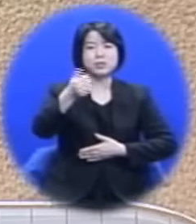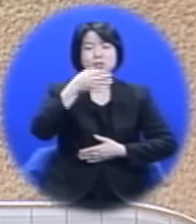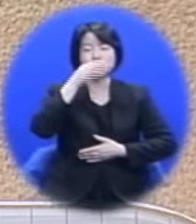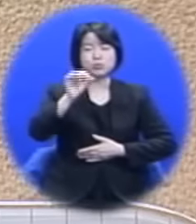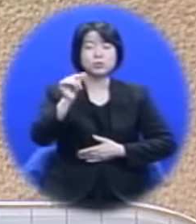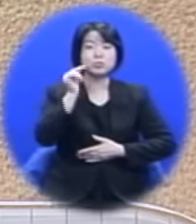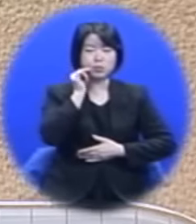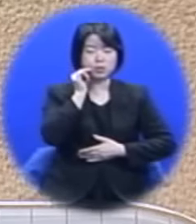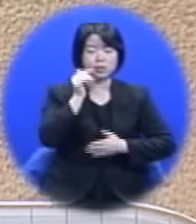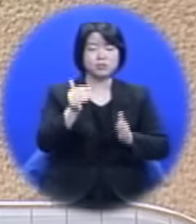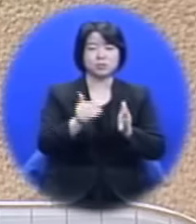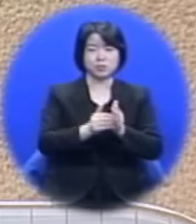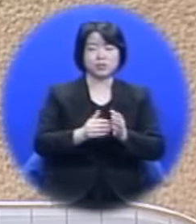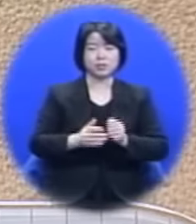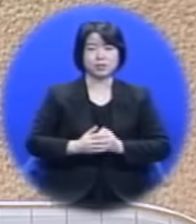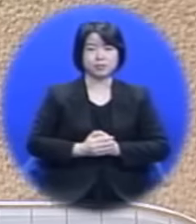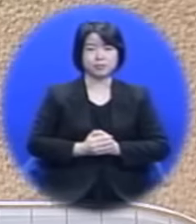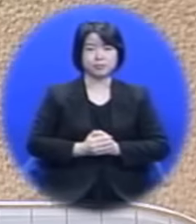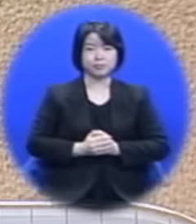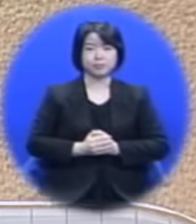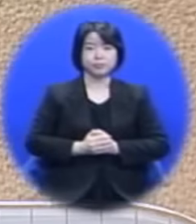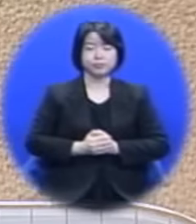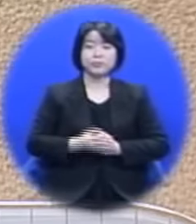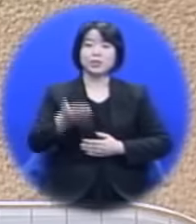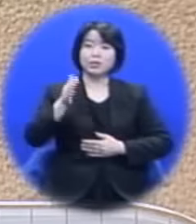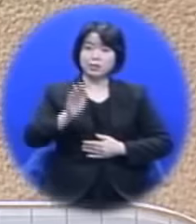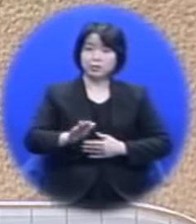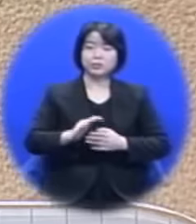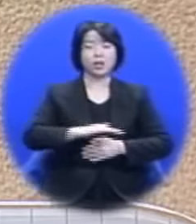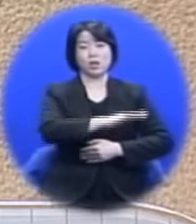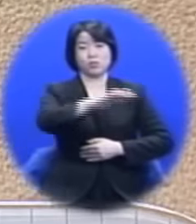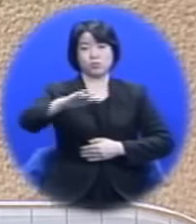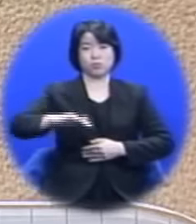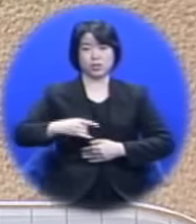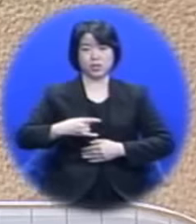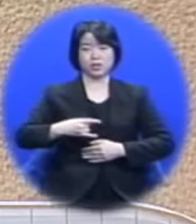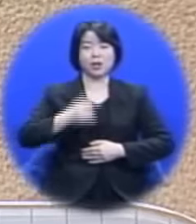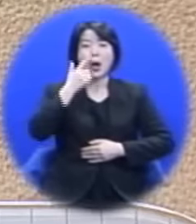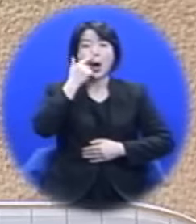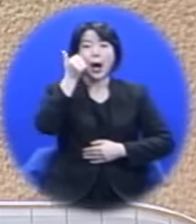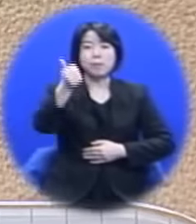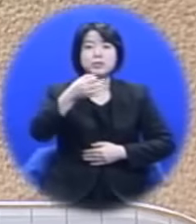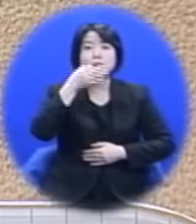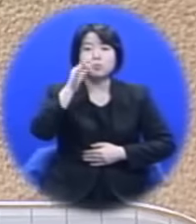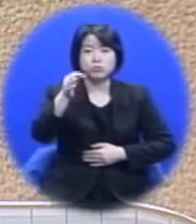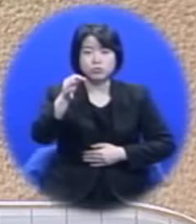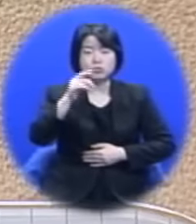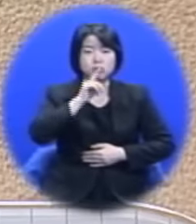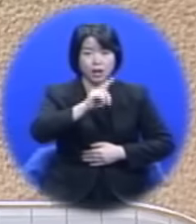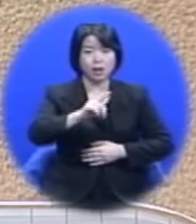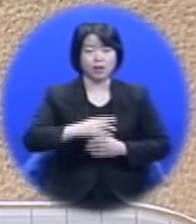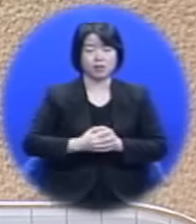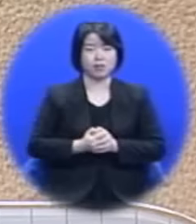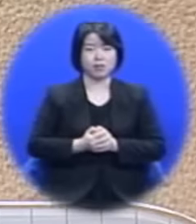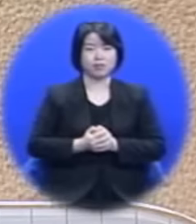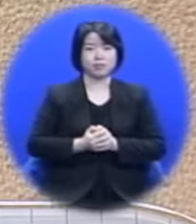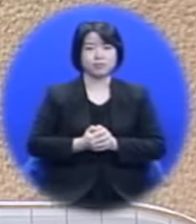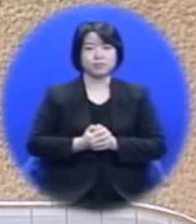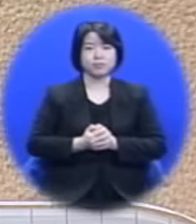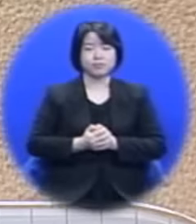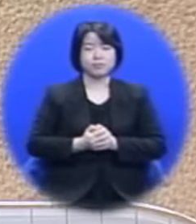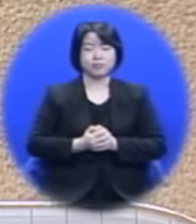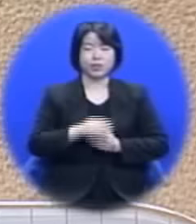못하셨다 까 예수님도 그런데 우리에게 아버지라고 부르라